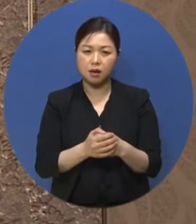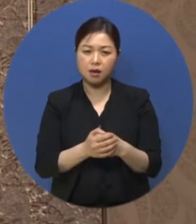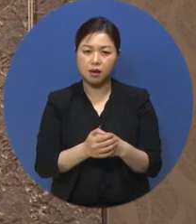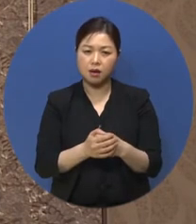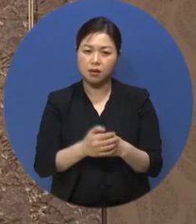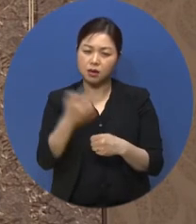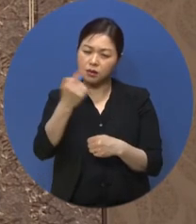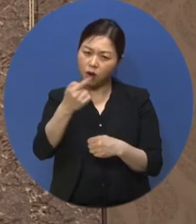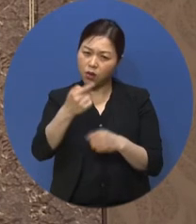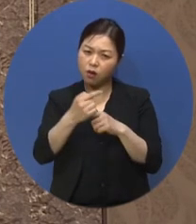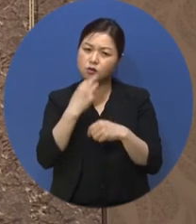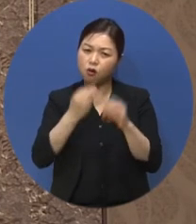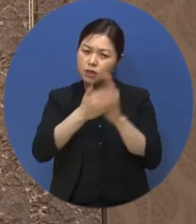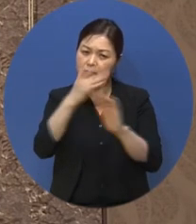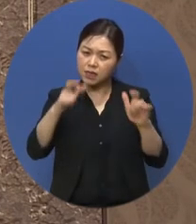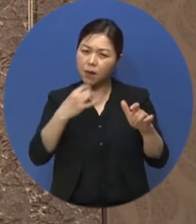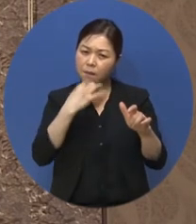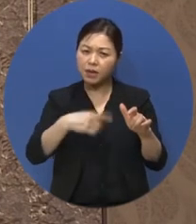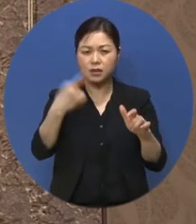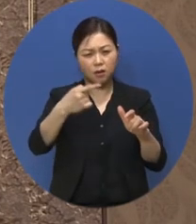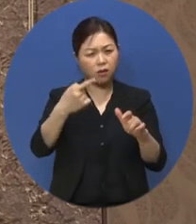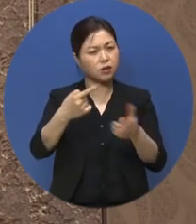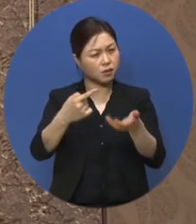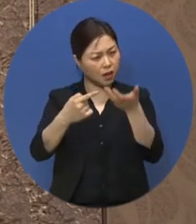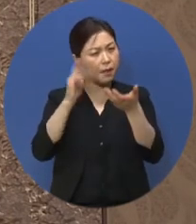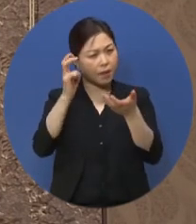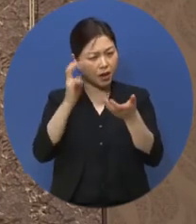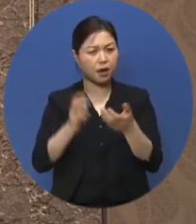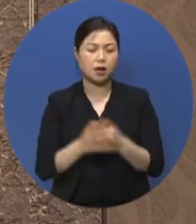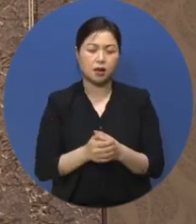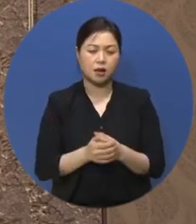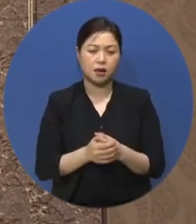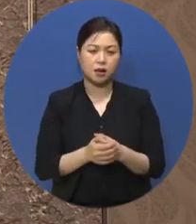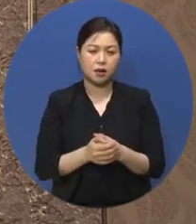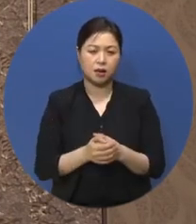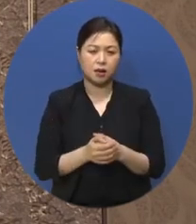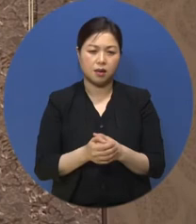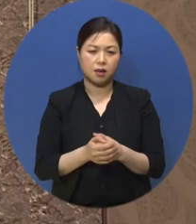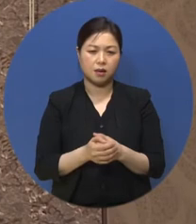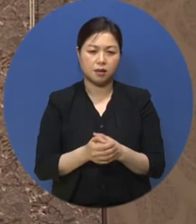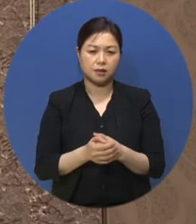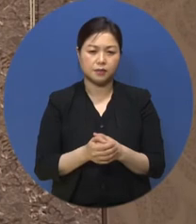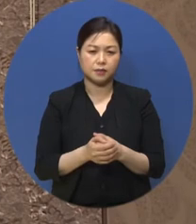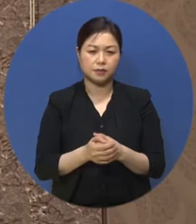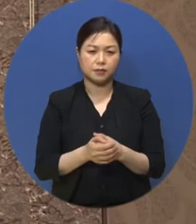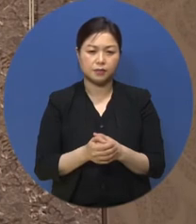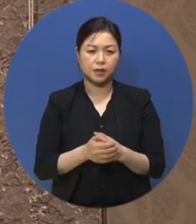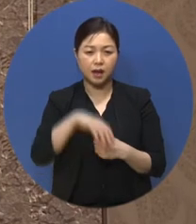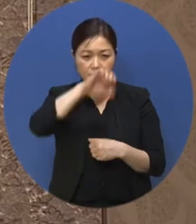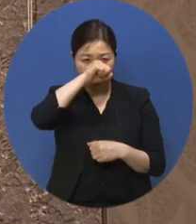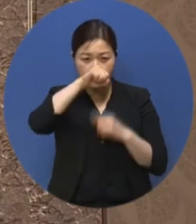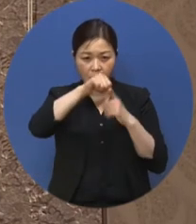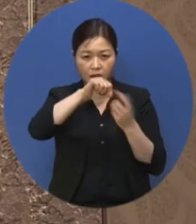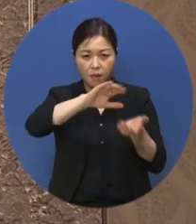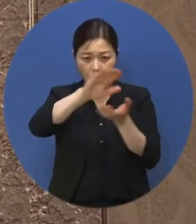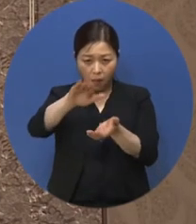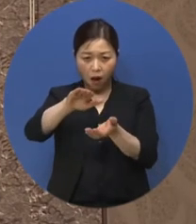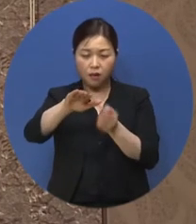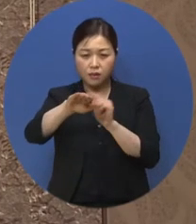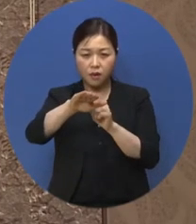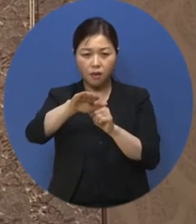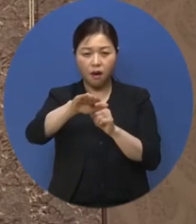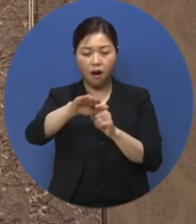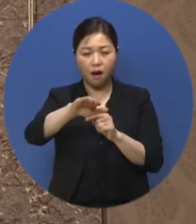전국 우리 그 서울시에만 각 지자체하고 따지면 거의 그 정도가 되는데 그거를 예산을 주면 예산 주는